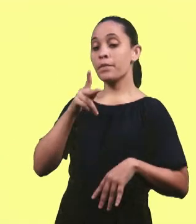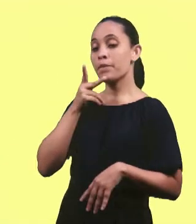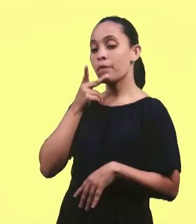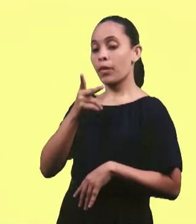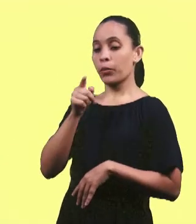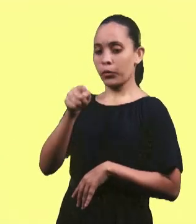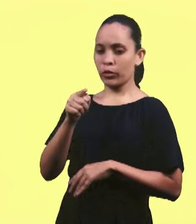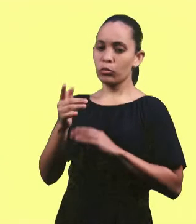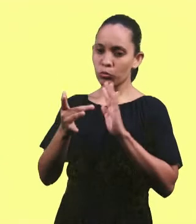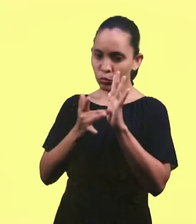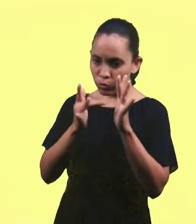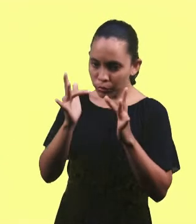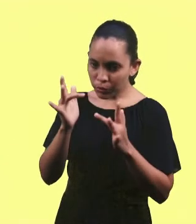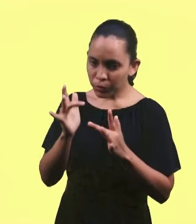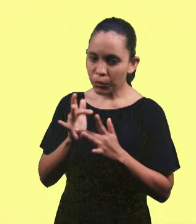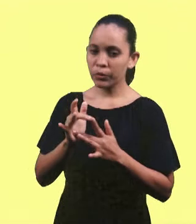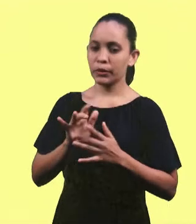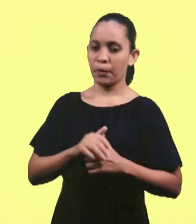dit, Jésus,